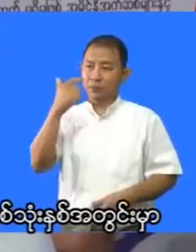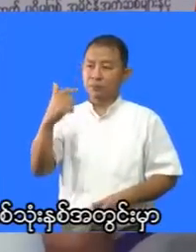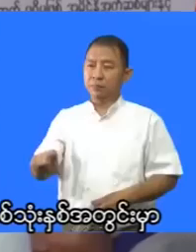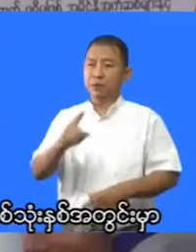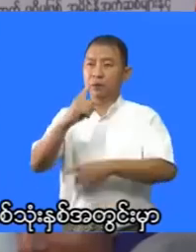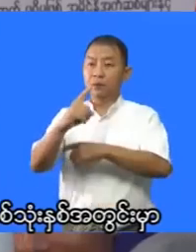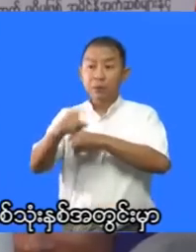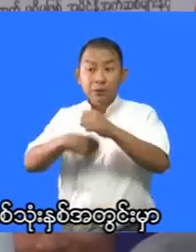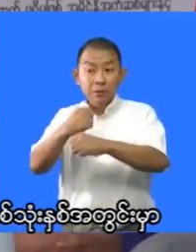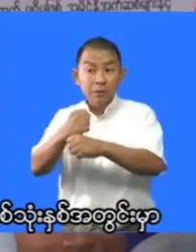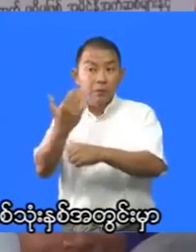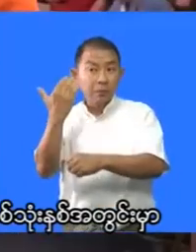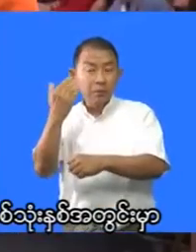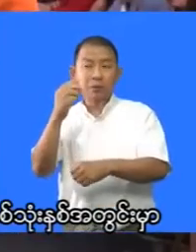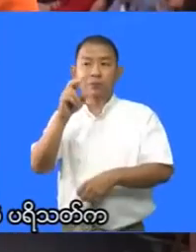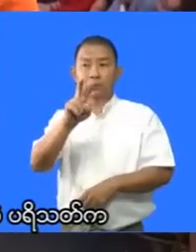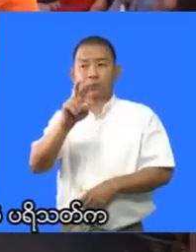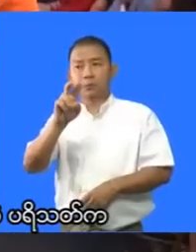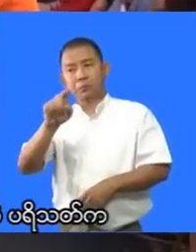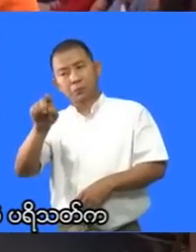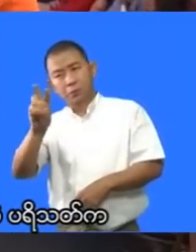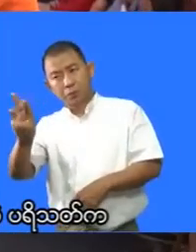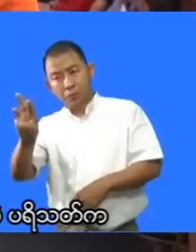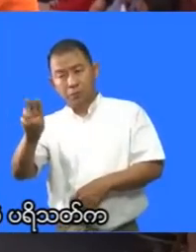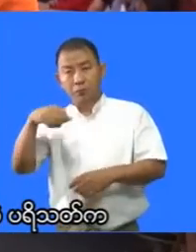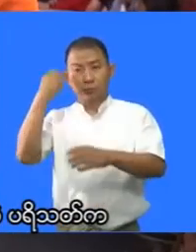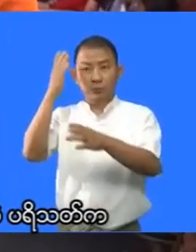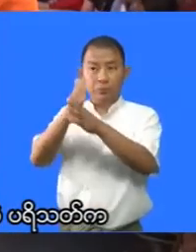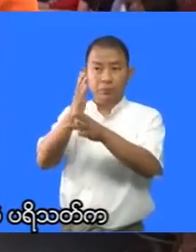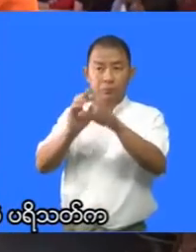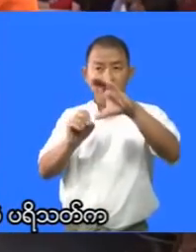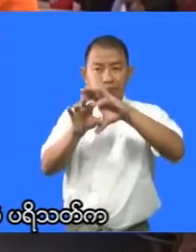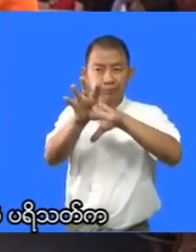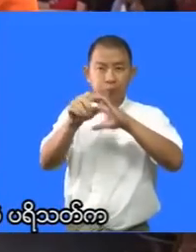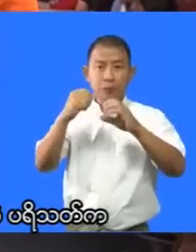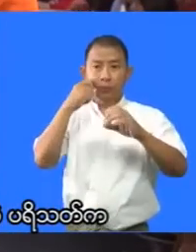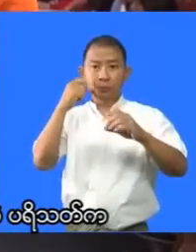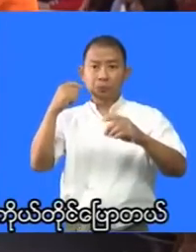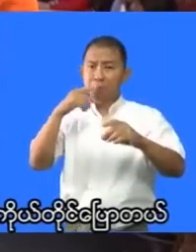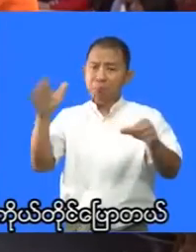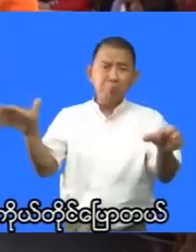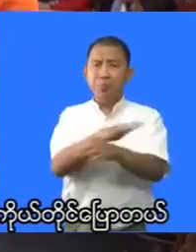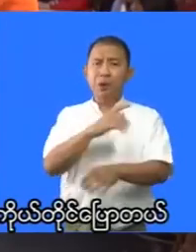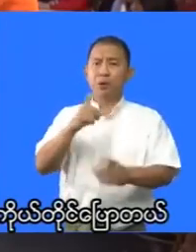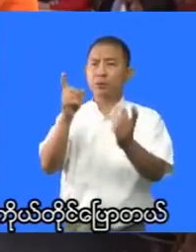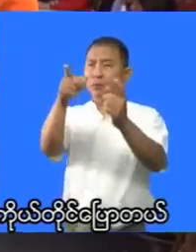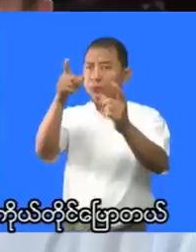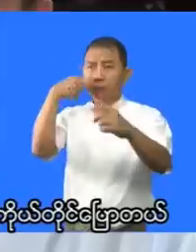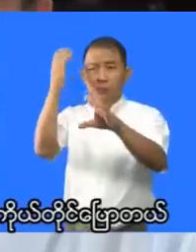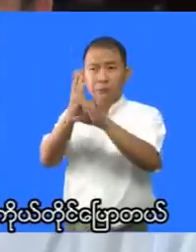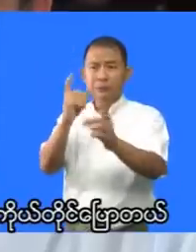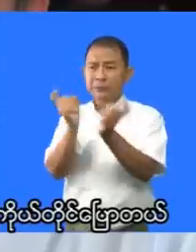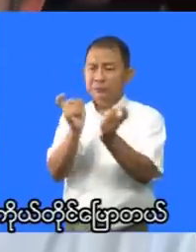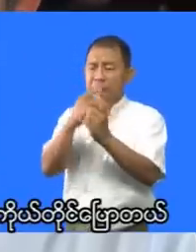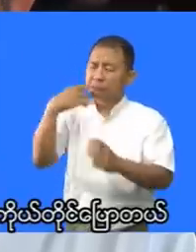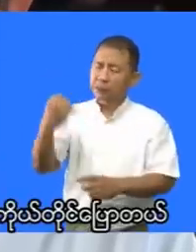ဆယ်ဖြစ်နေတဲ့ကျွန်တော်တို့ရဲ့ဆာဘေးရာဒီနှစ်နှစ်သုံးနှစ်တွေမှာထိလိုက်အဲ့လိုကားမျိုးတွေညုံပြေယုံချမ်းကြီးပဲပြိတက်ကအဲ့တော့ကျွန်တော်တို့က